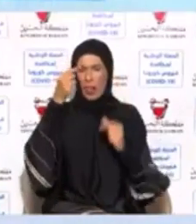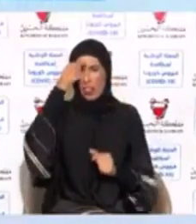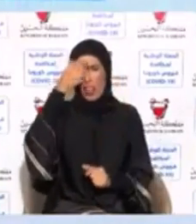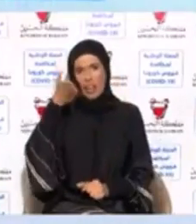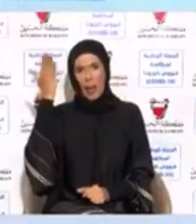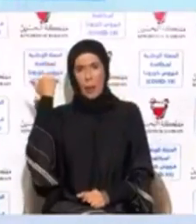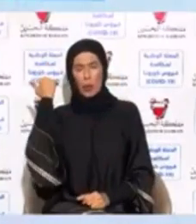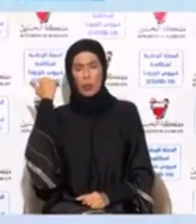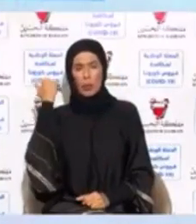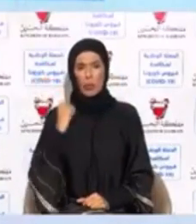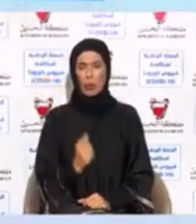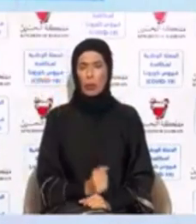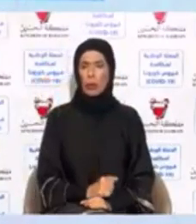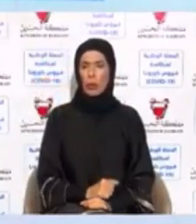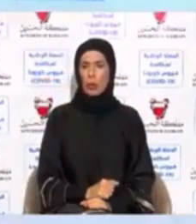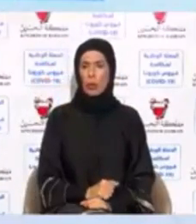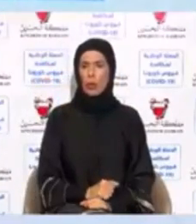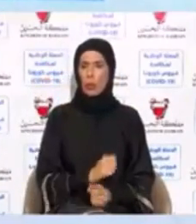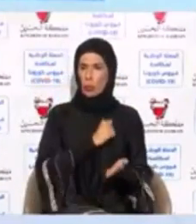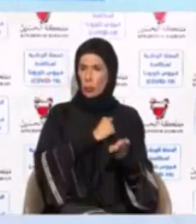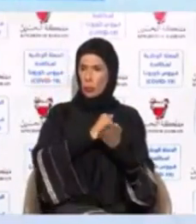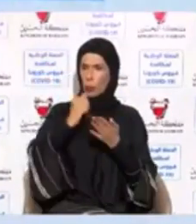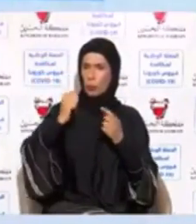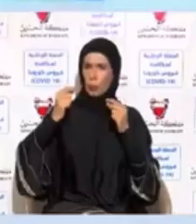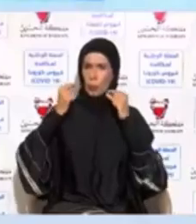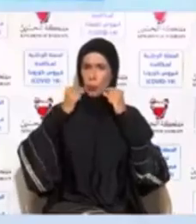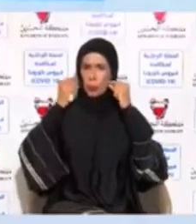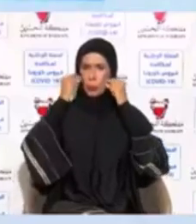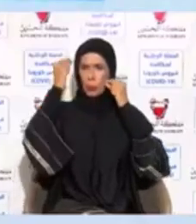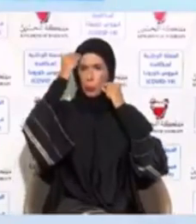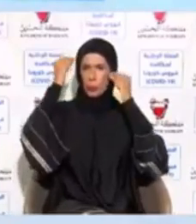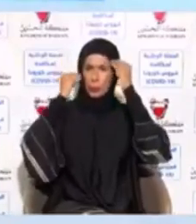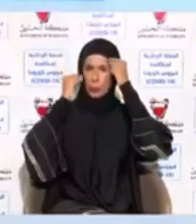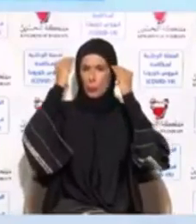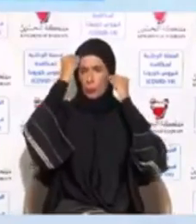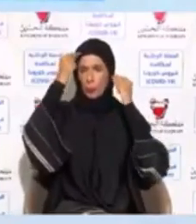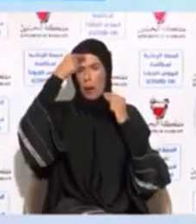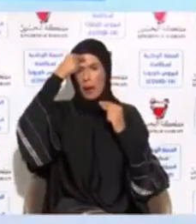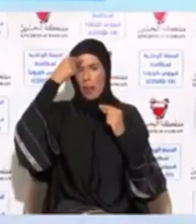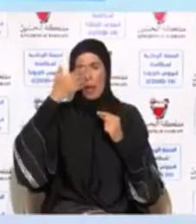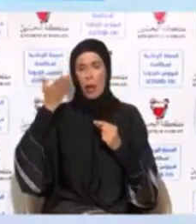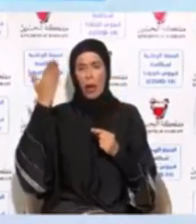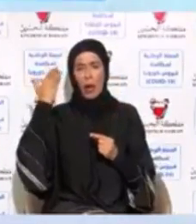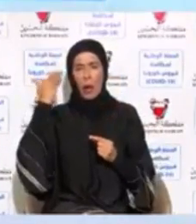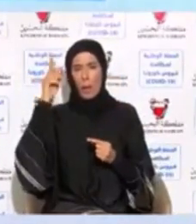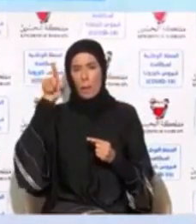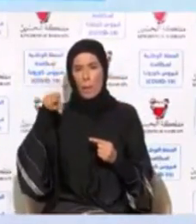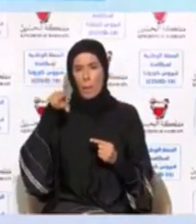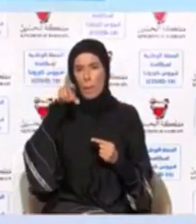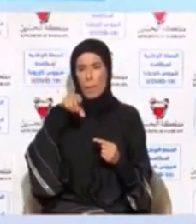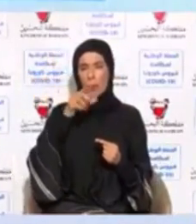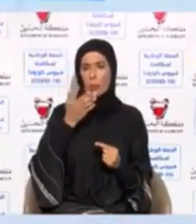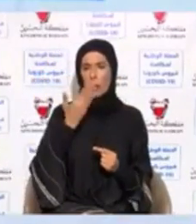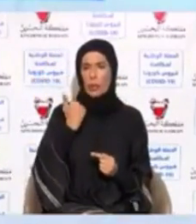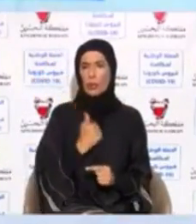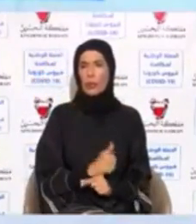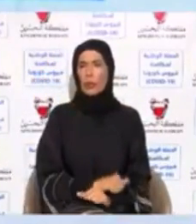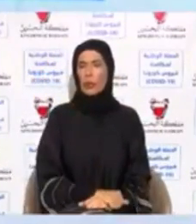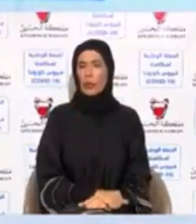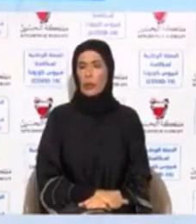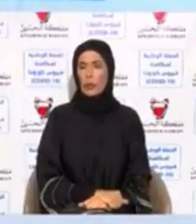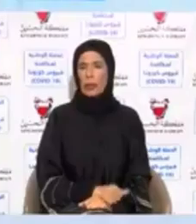الشيء الوحيد اللي يعني بدا القضاء على الجدري كان هو اللقاح. هل نتذكر ايام اللي الحمد لله احنا ما عشناها، انا ما